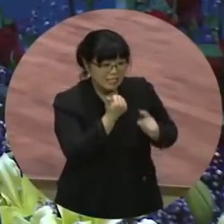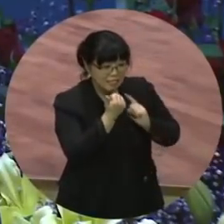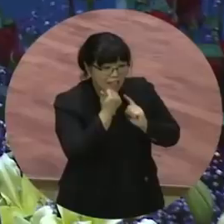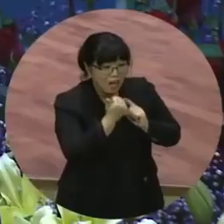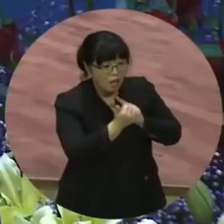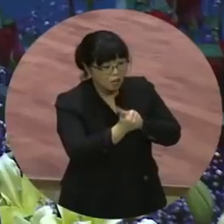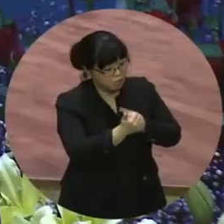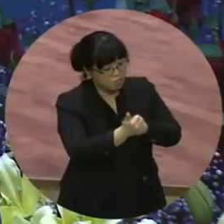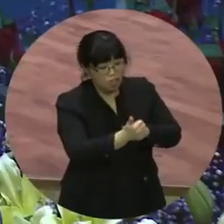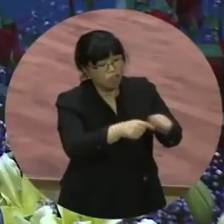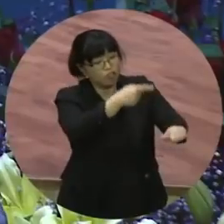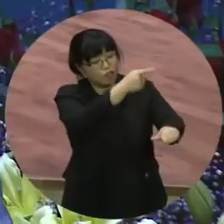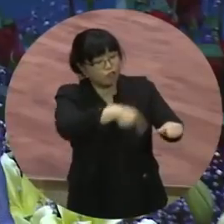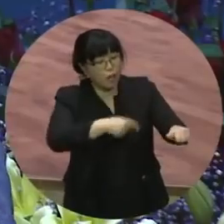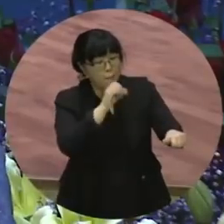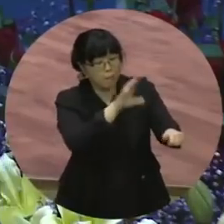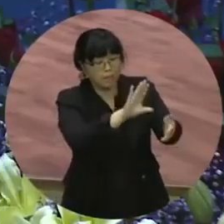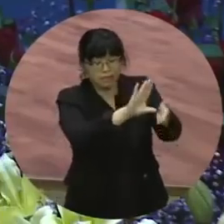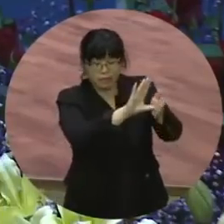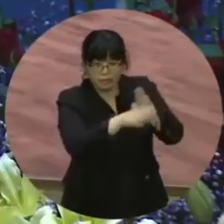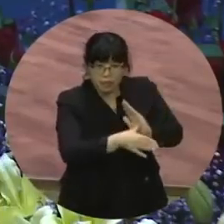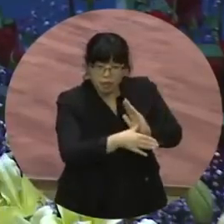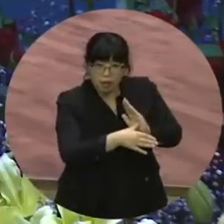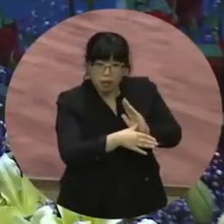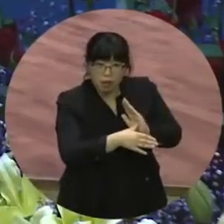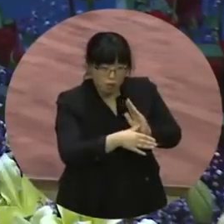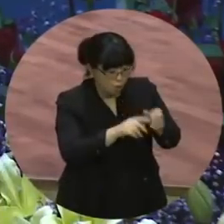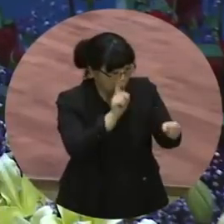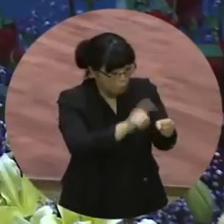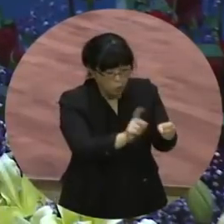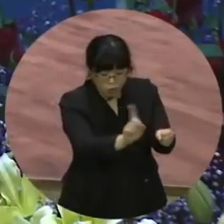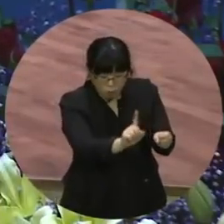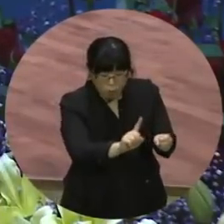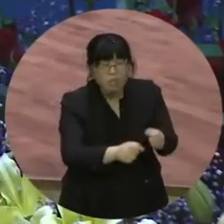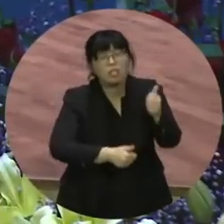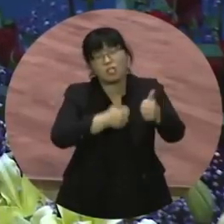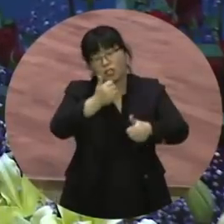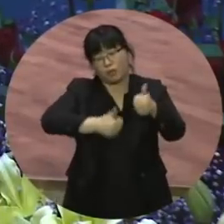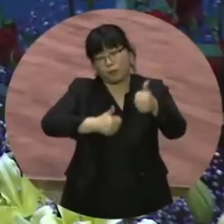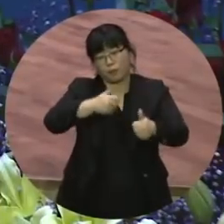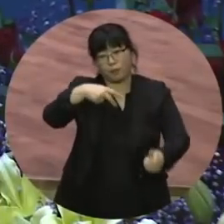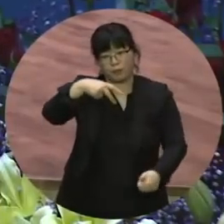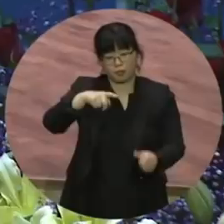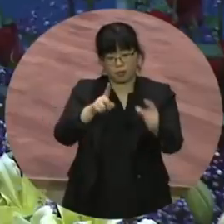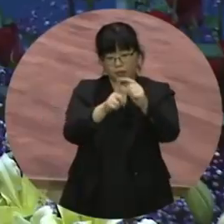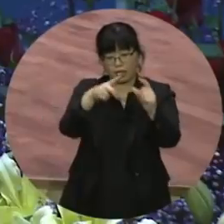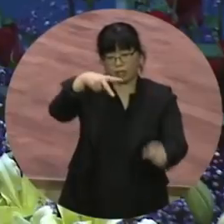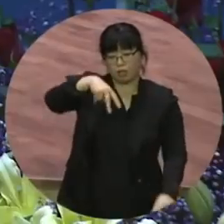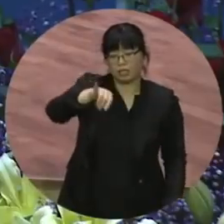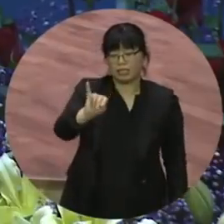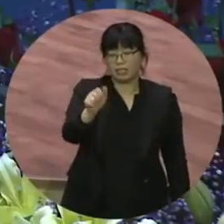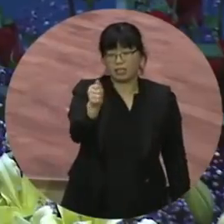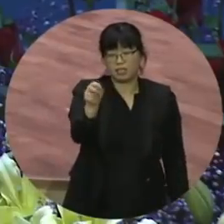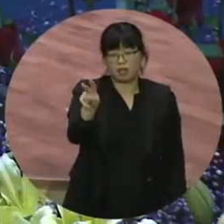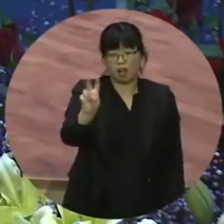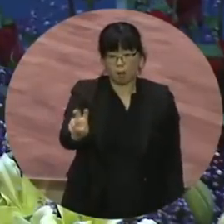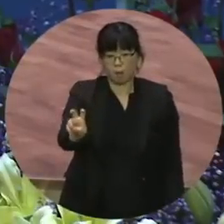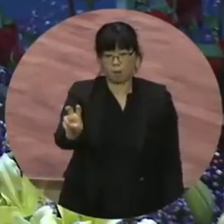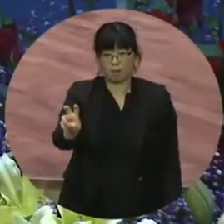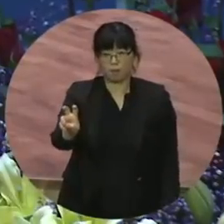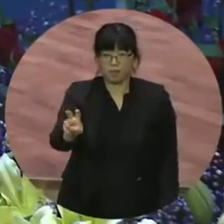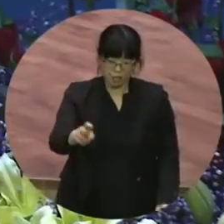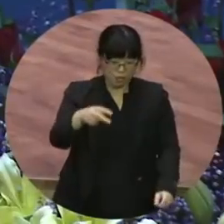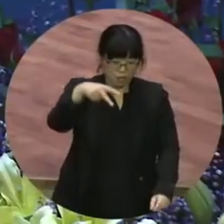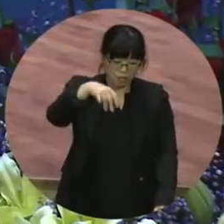성경에 보면 시험은 두 가지가 크게 나옵니다. 하나는 유혹 개념의 시험이 있어요. 유혹 개념. 이것은 사단이